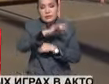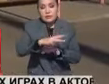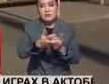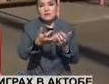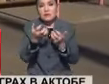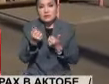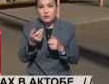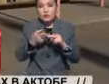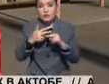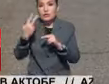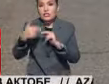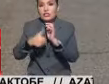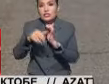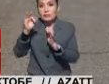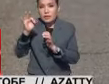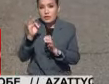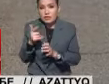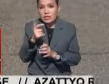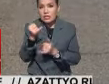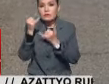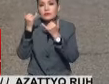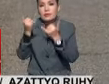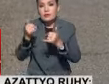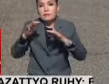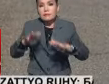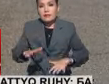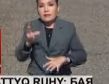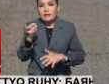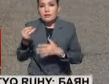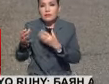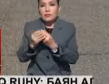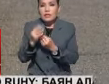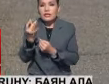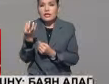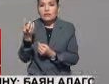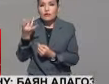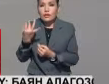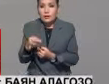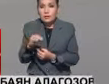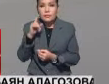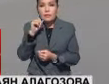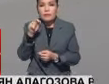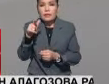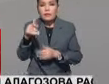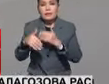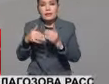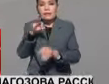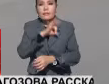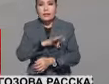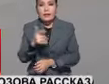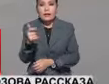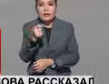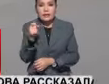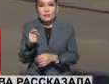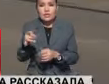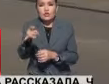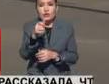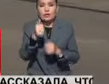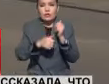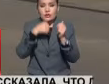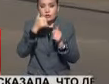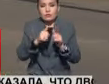выделяют 36% сжиженного топлива с местной нефтегазовой компанией «Жайык-Мунай». Отмечу, что темпы потребления сжиженного газа в регионе ежегодно